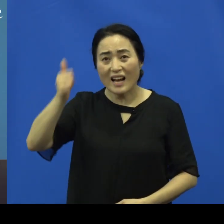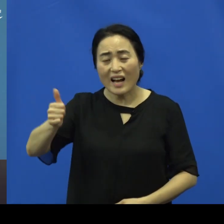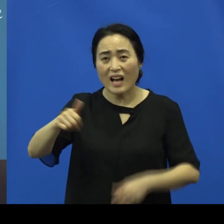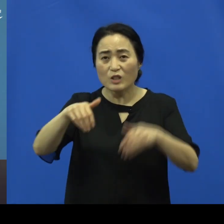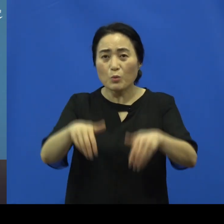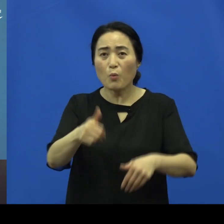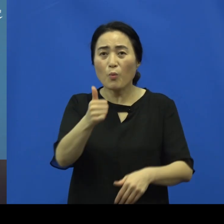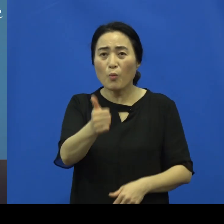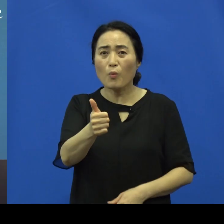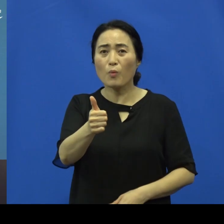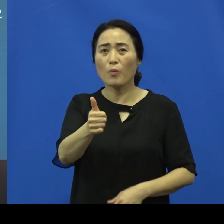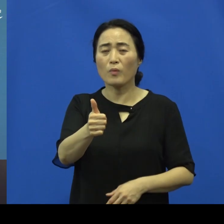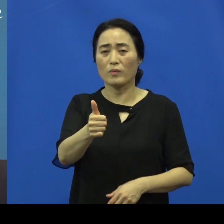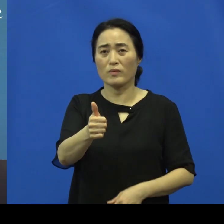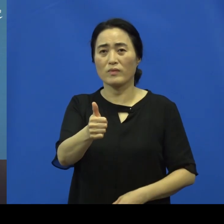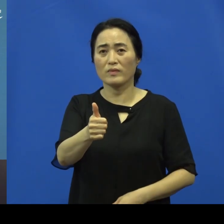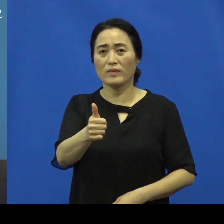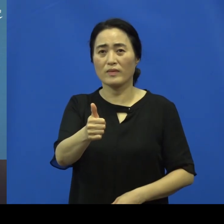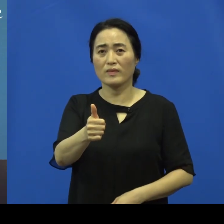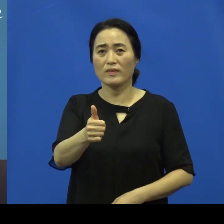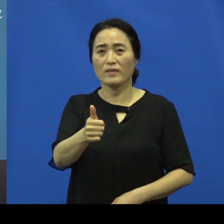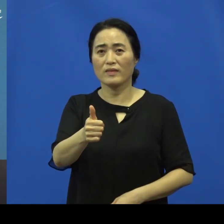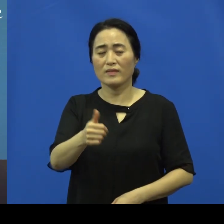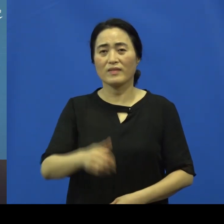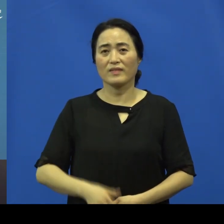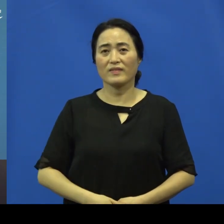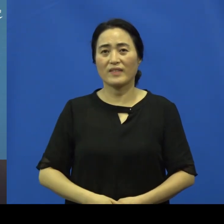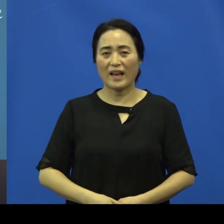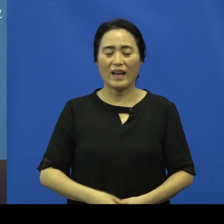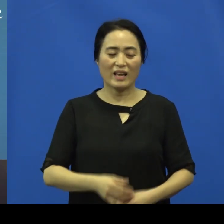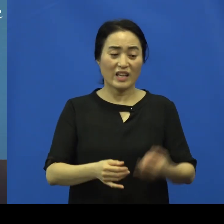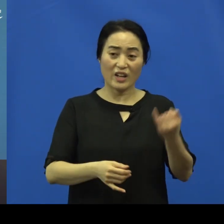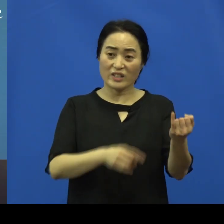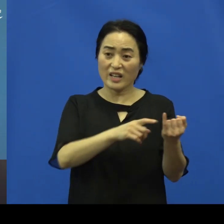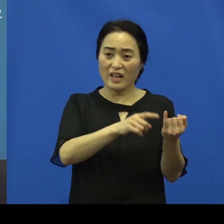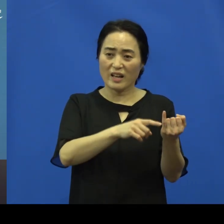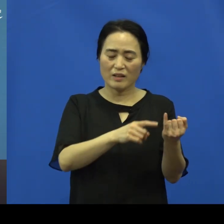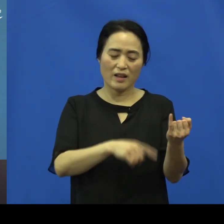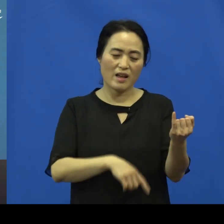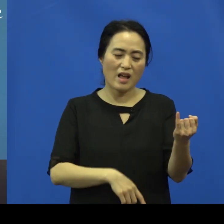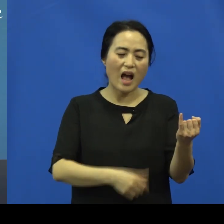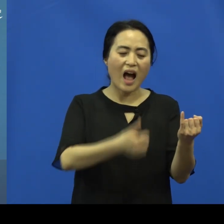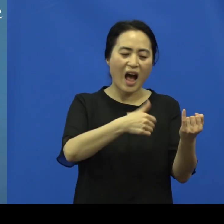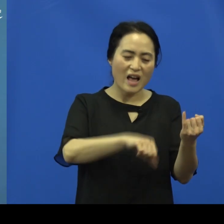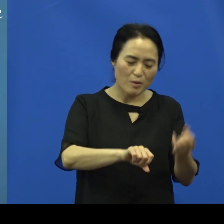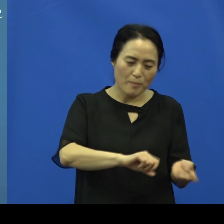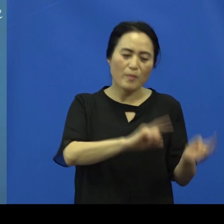엘리사가 이르되 내 아들을 데리고 가라 하니라. 내 아들을 데리고 가라.